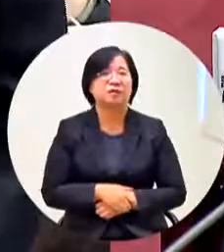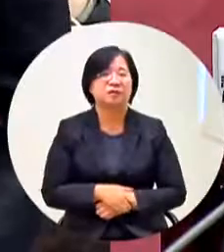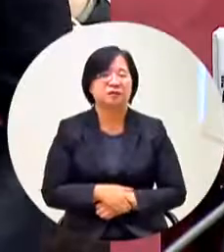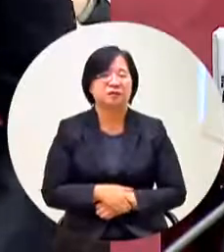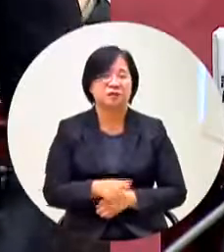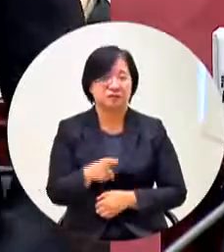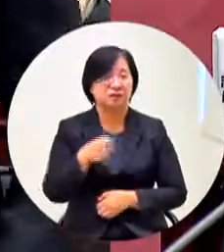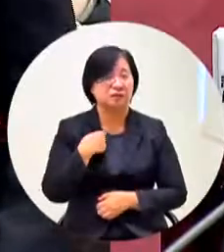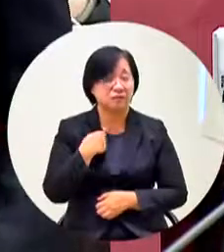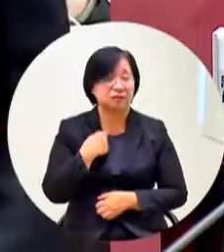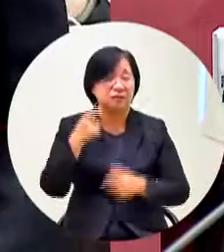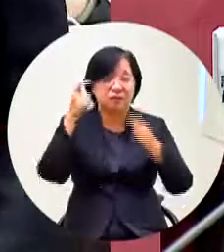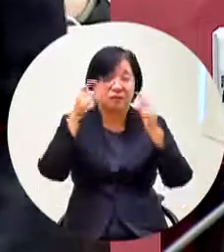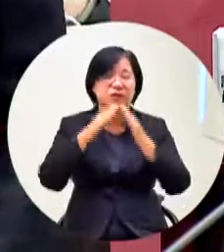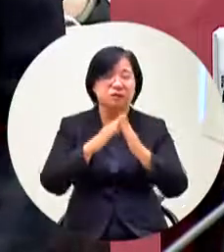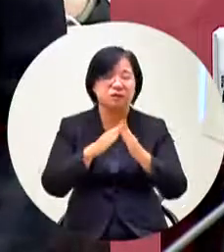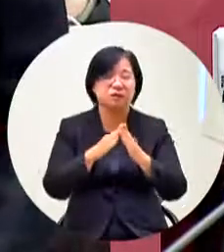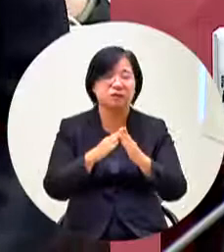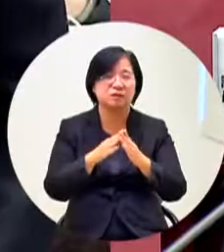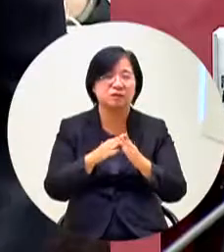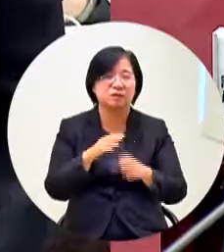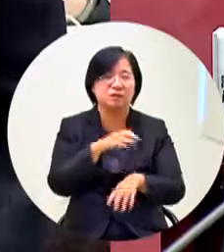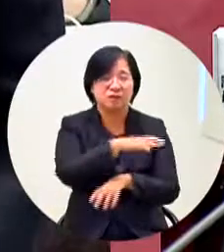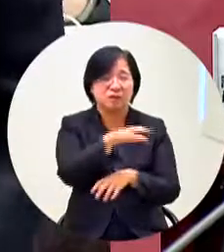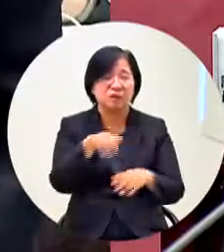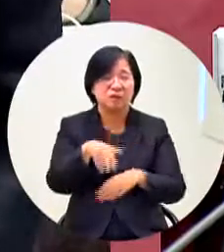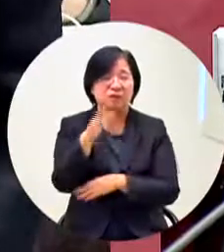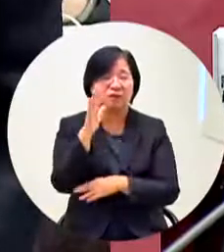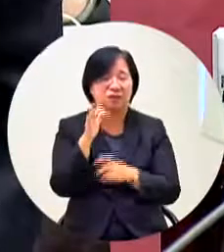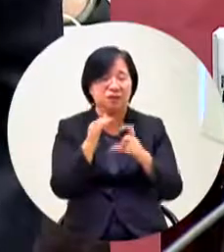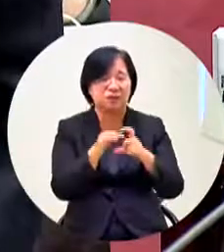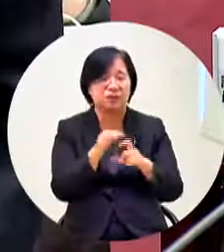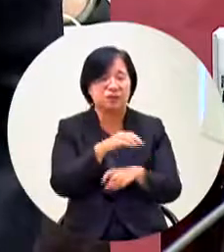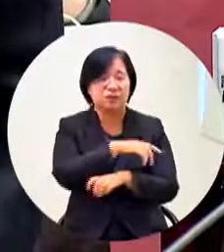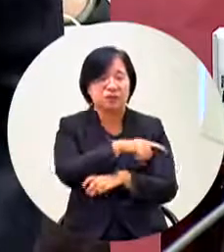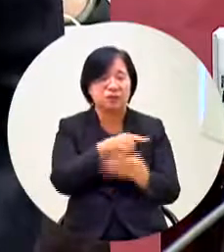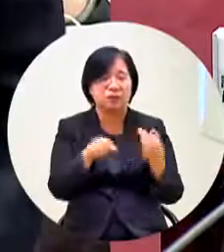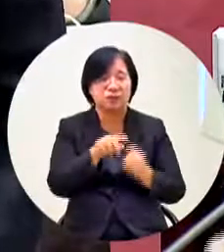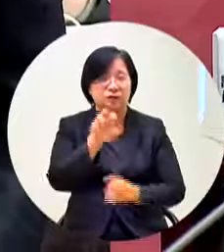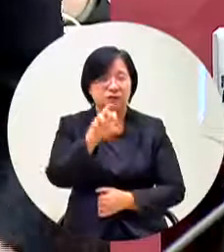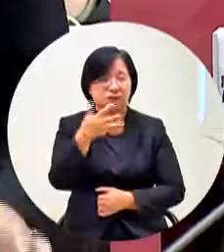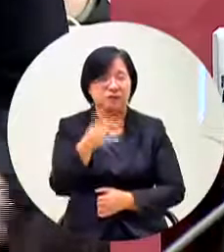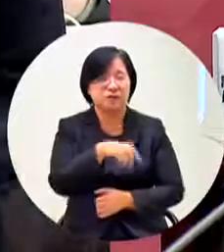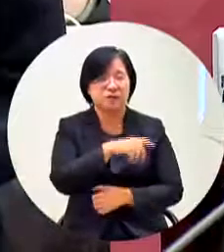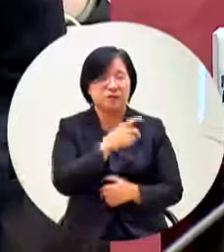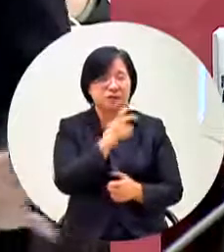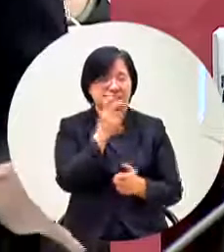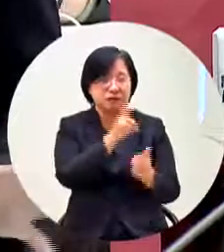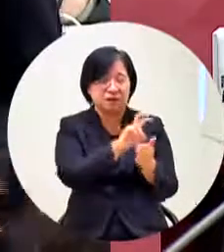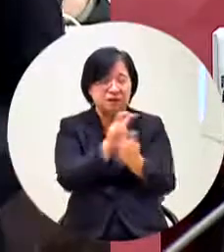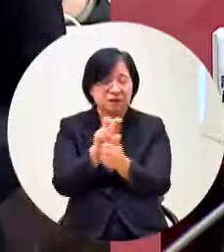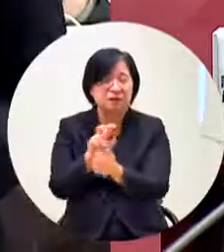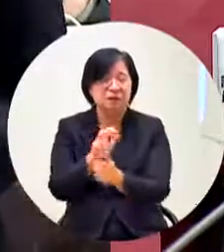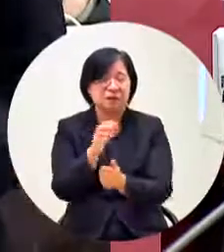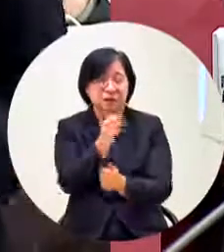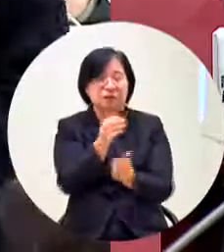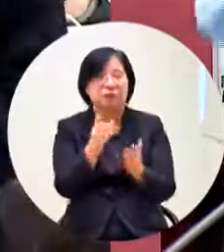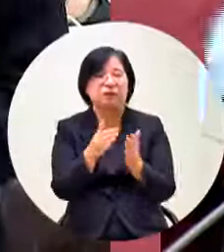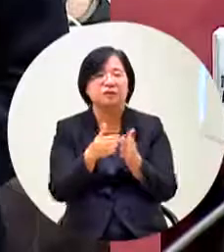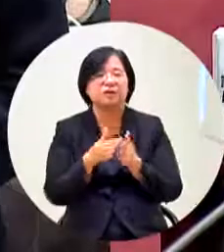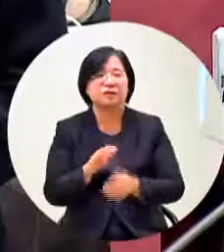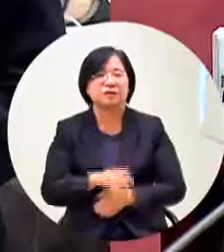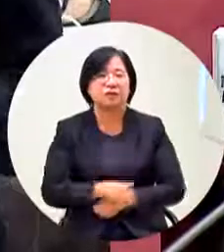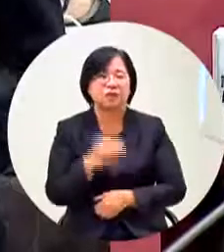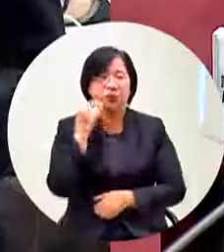知道，高雄是38个行政区，我们要照顾到哦，所以有一些有安全疑虑